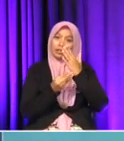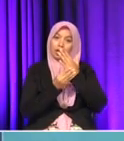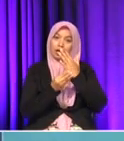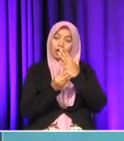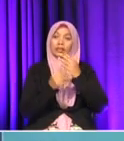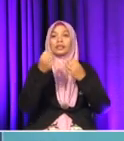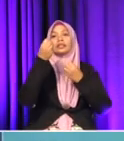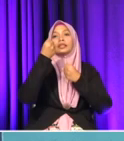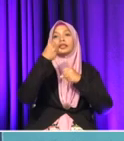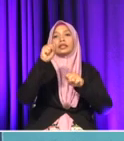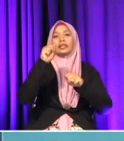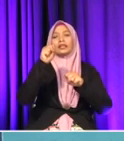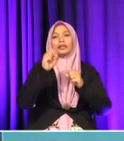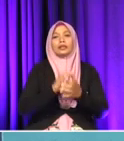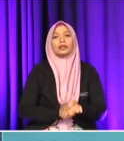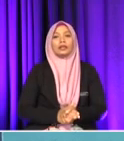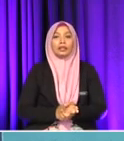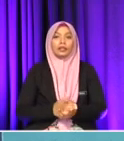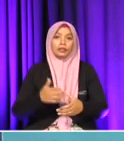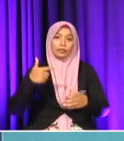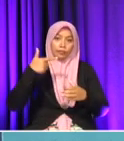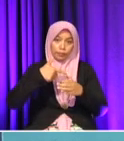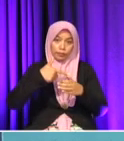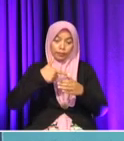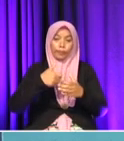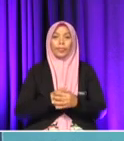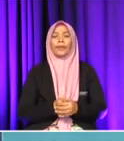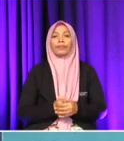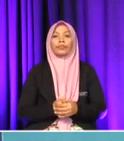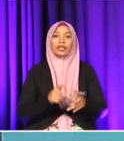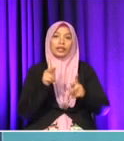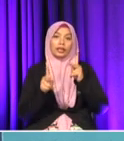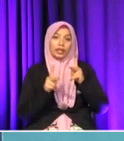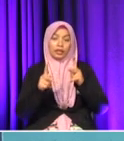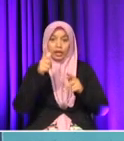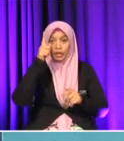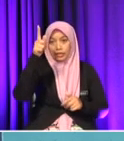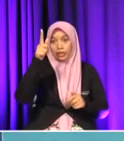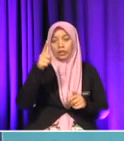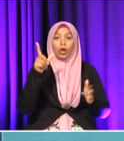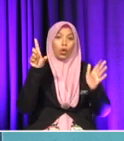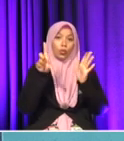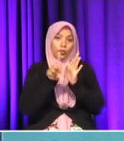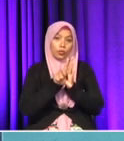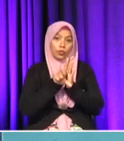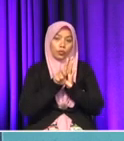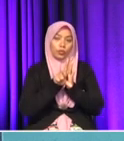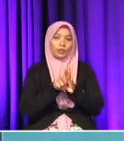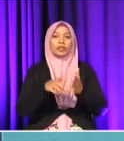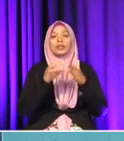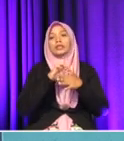sesuatu namun melihat logo barulah hanya pergi tersebut